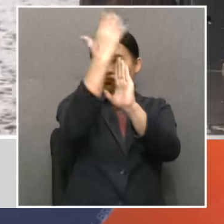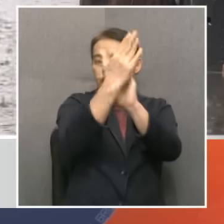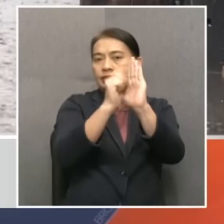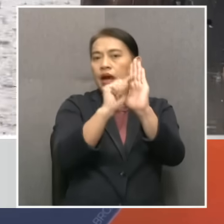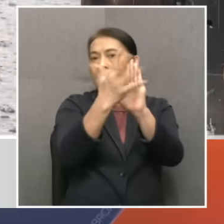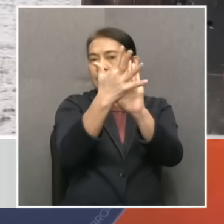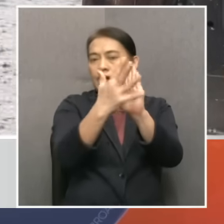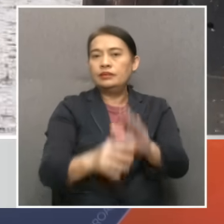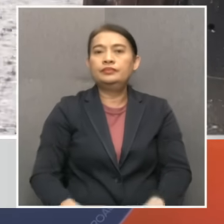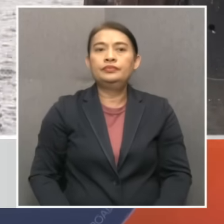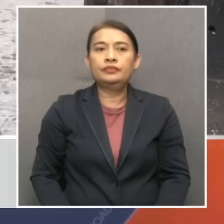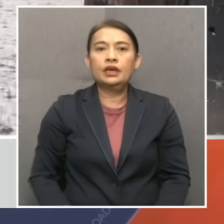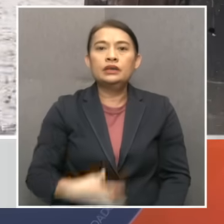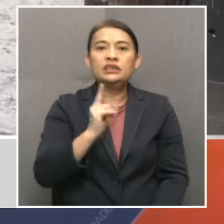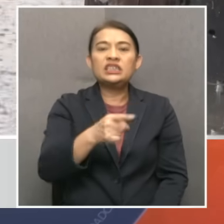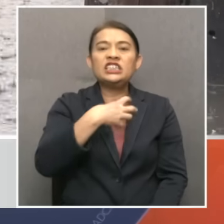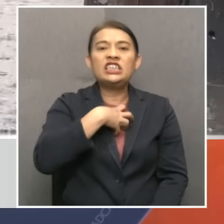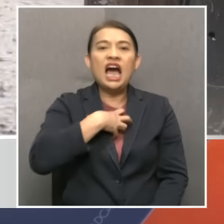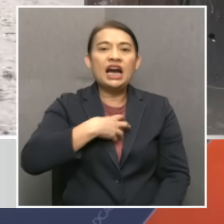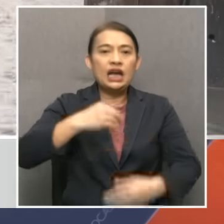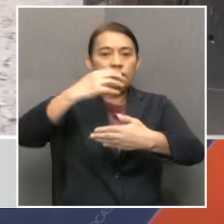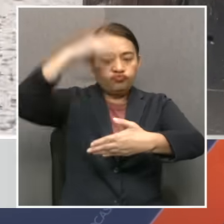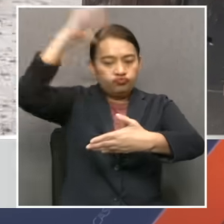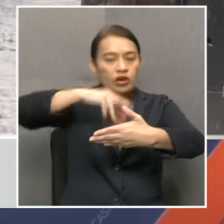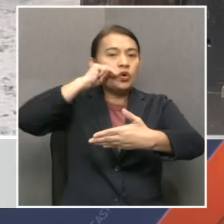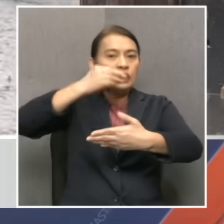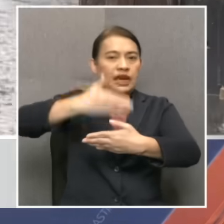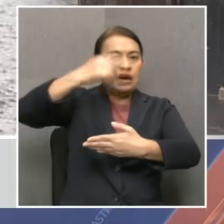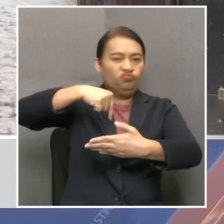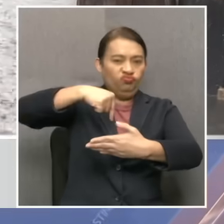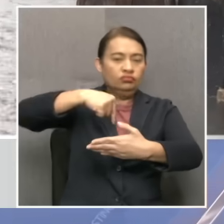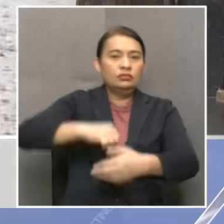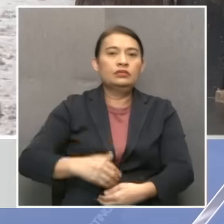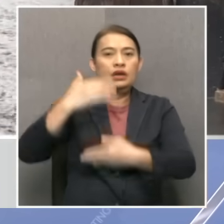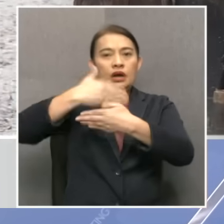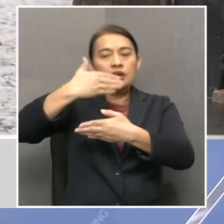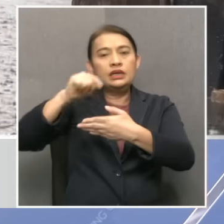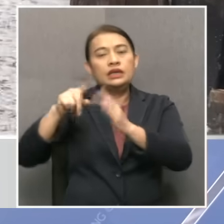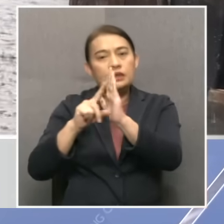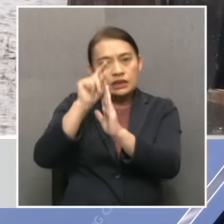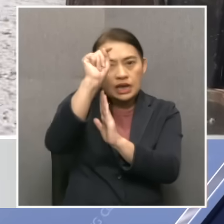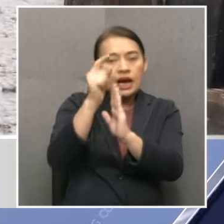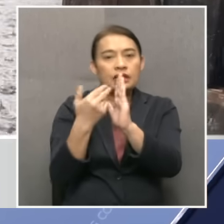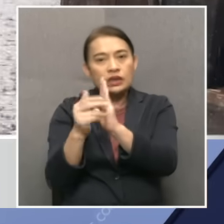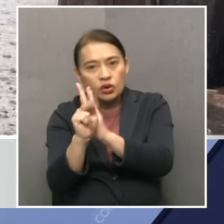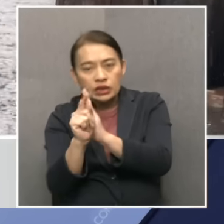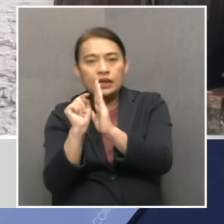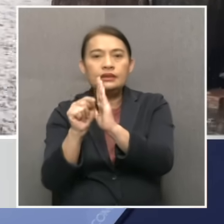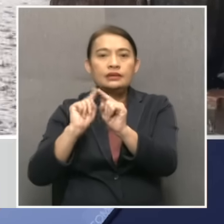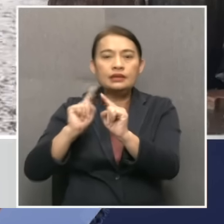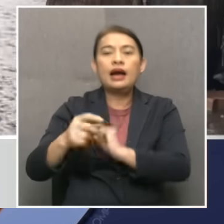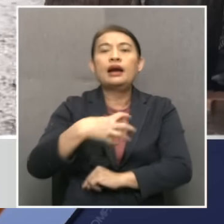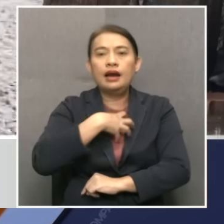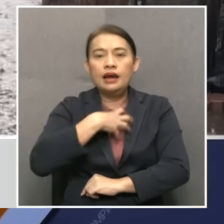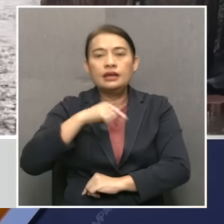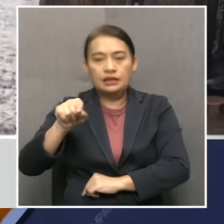พราะว่าความจริงเราก็อยากได้น้ำนะครับอ่างน้ำในอ่างเก็บน้ำในภาคเหนือเนี่ยเกินอุบลรัฐเกินศรีกิจเกินพุทธพลเนี่ยยังมีน้อยอยู่นะครับ ค่ะอา